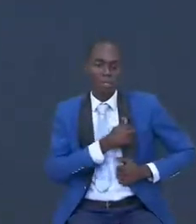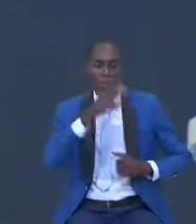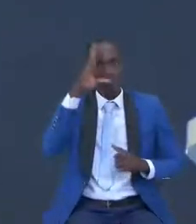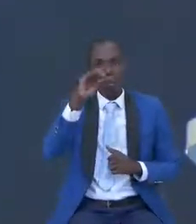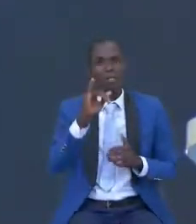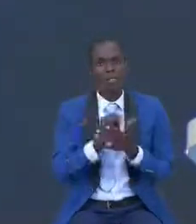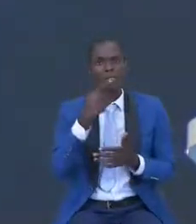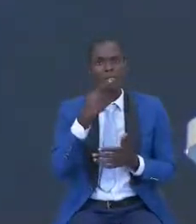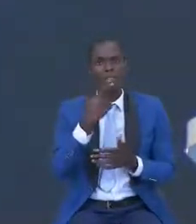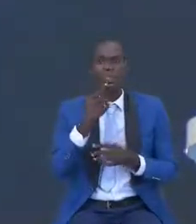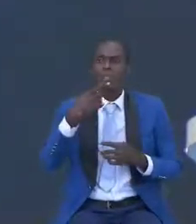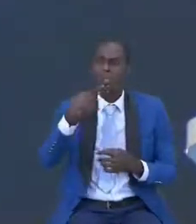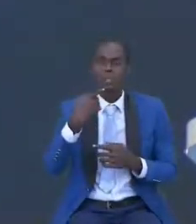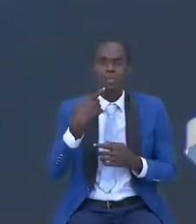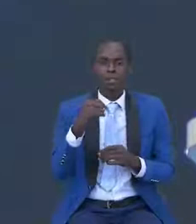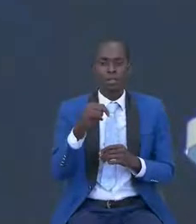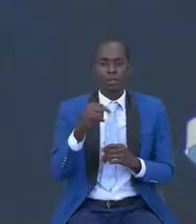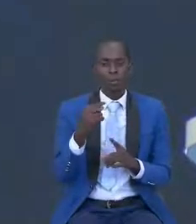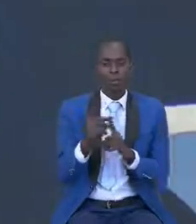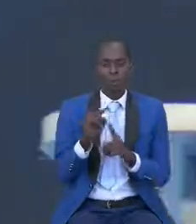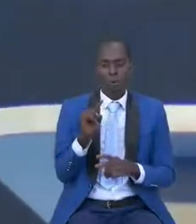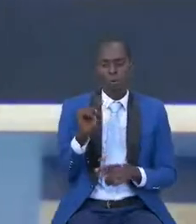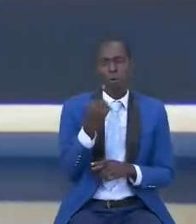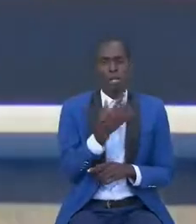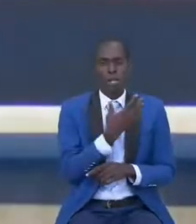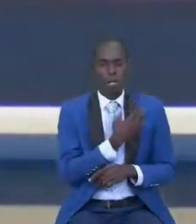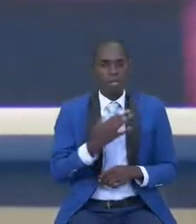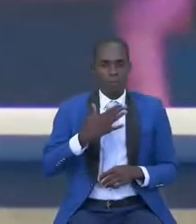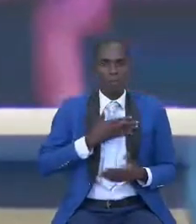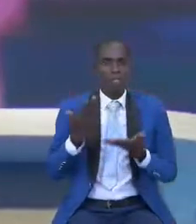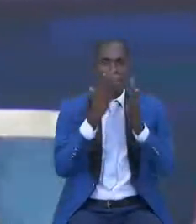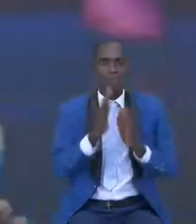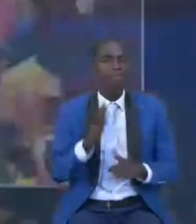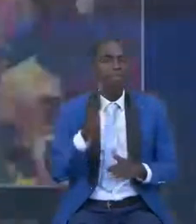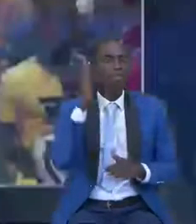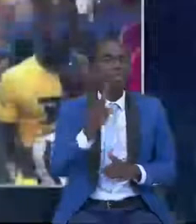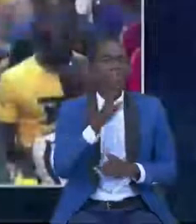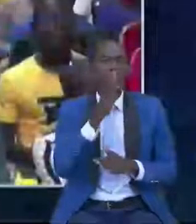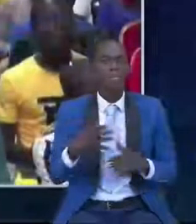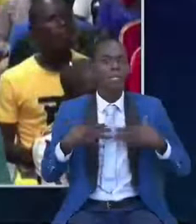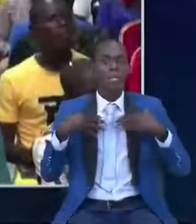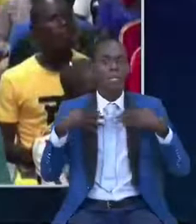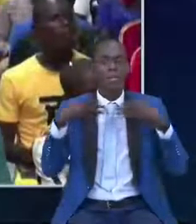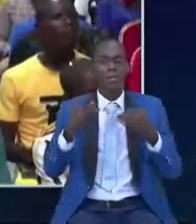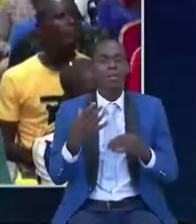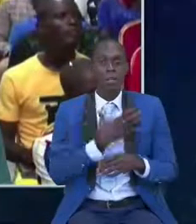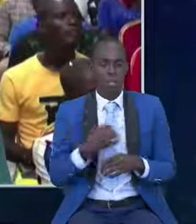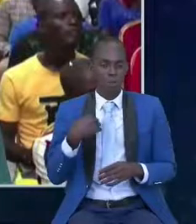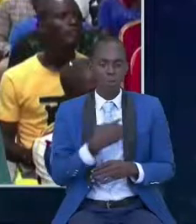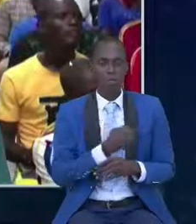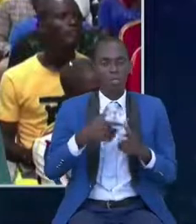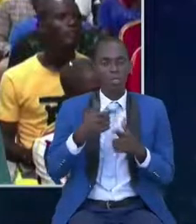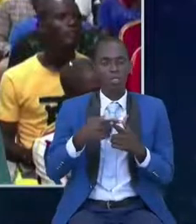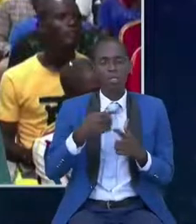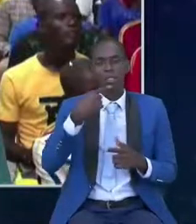victorieuse comme le centenier qui a dit, dis seulement un mot et mon serviteur sera